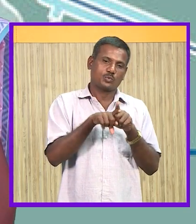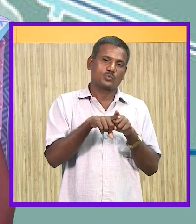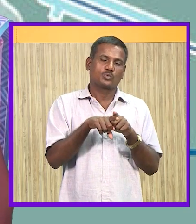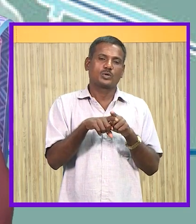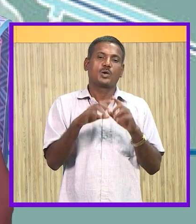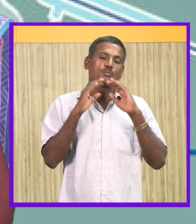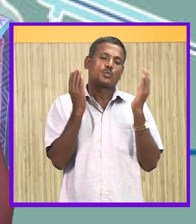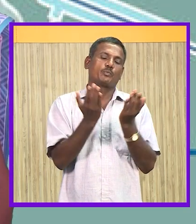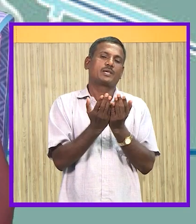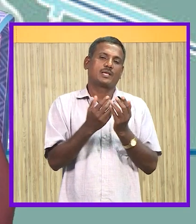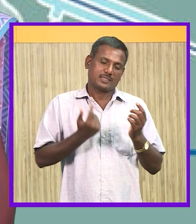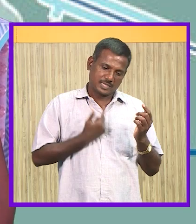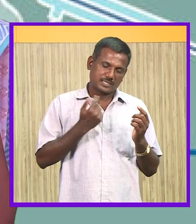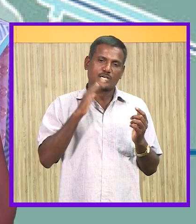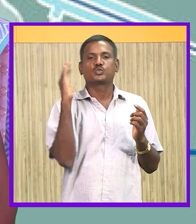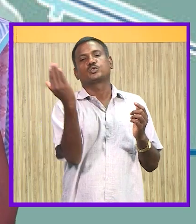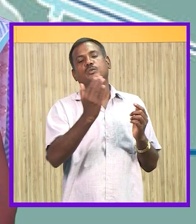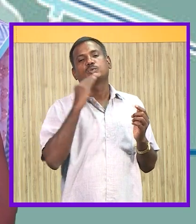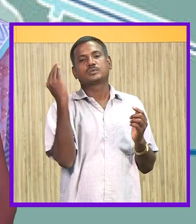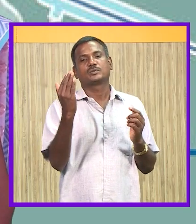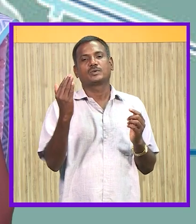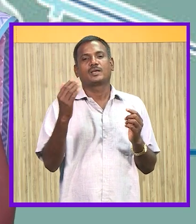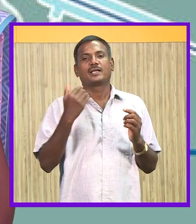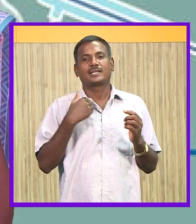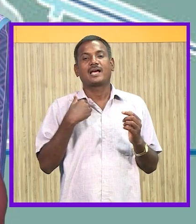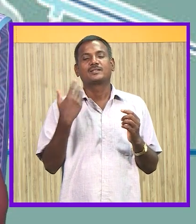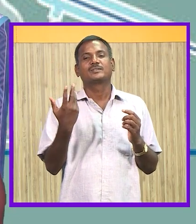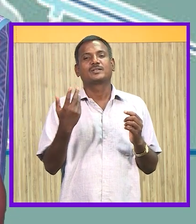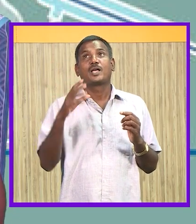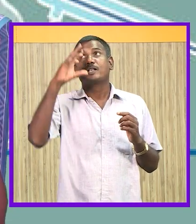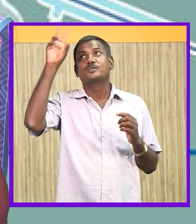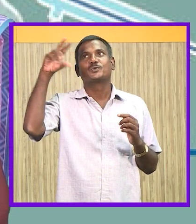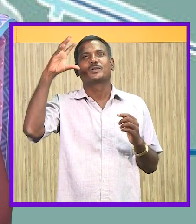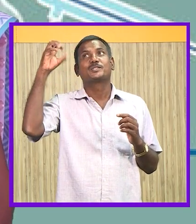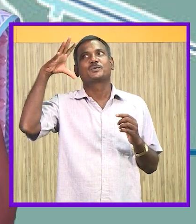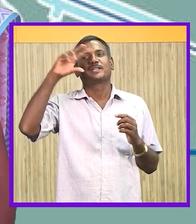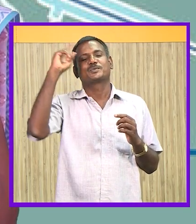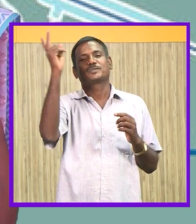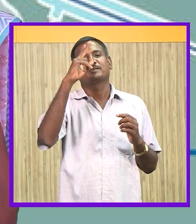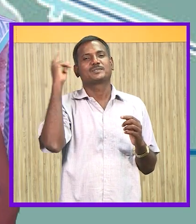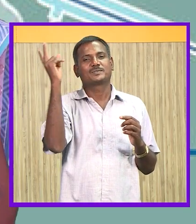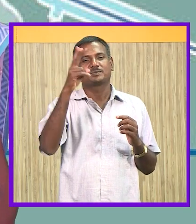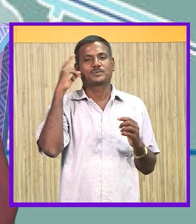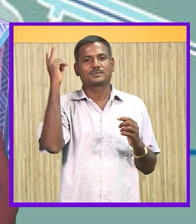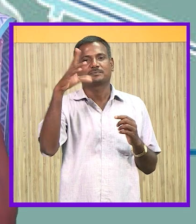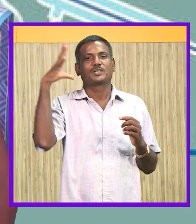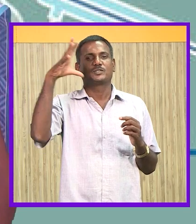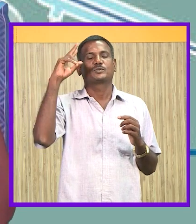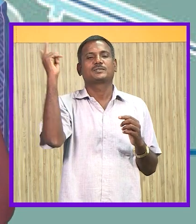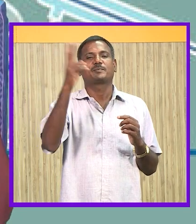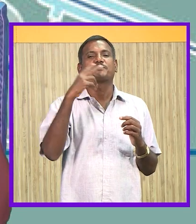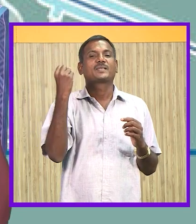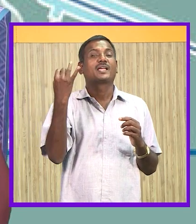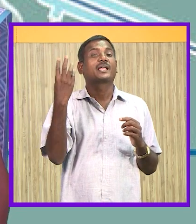போலவே பூமியானது தன்னைத்தானே சுற்றுவதை போல யாரையும் சுற்றி வர்றாங்க, சூரியனை சுற்றி வருது இல்லையா? இந்த சூரியனை சுற்றி